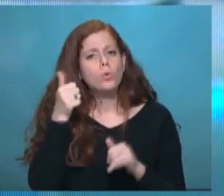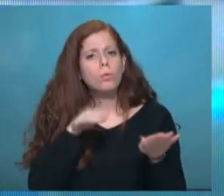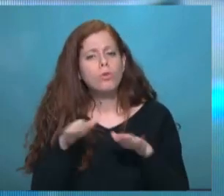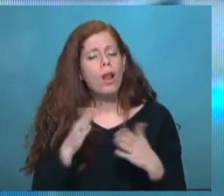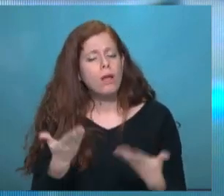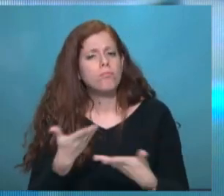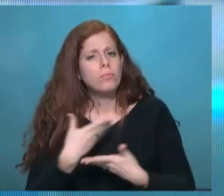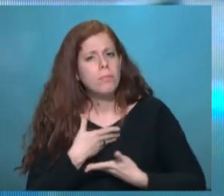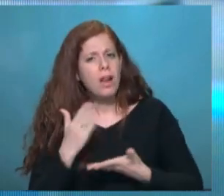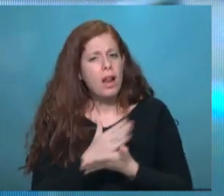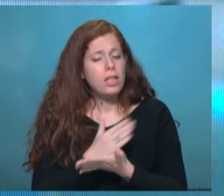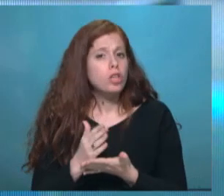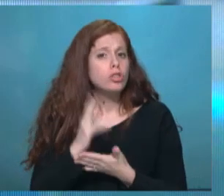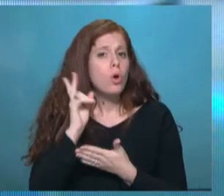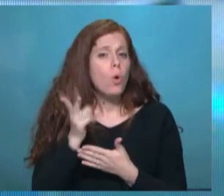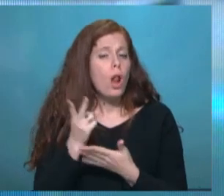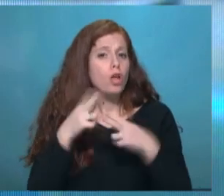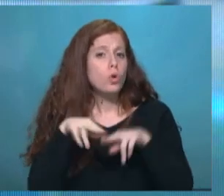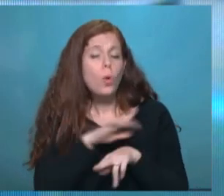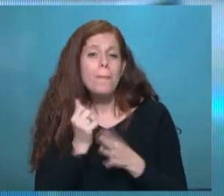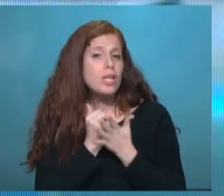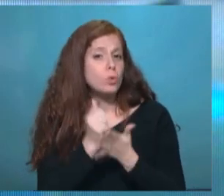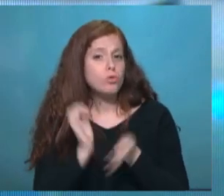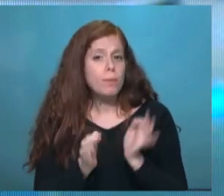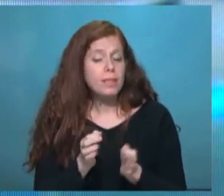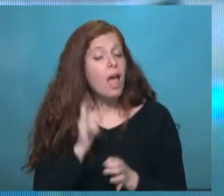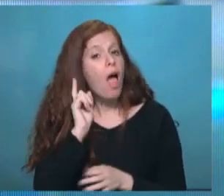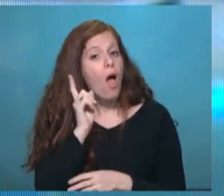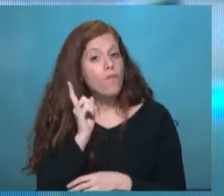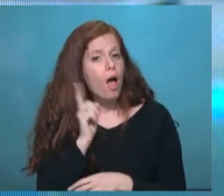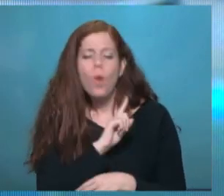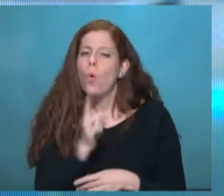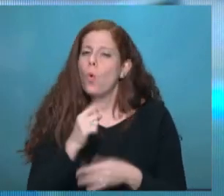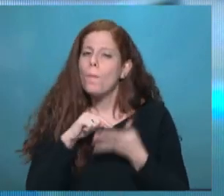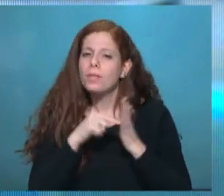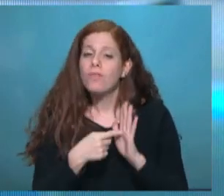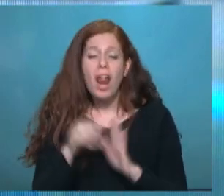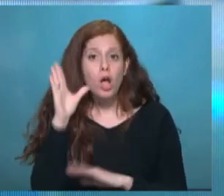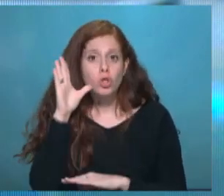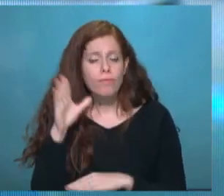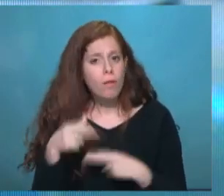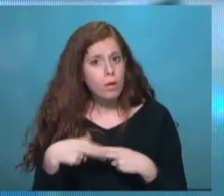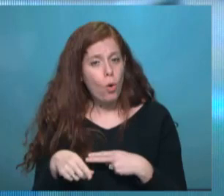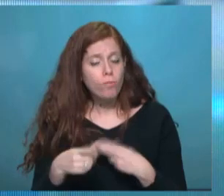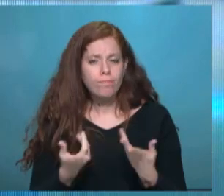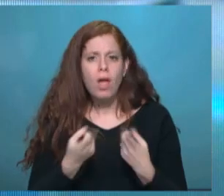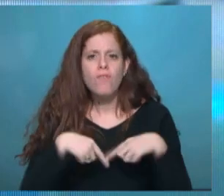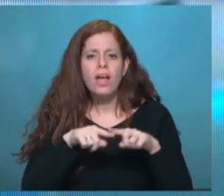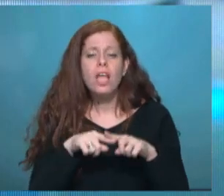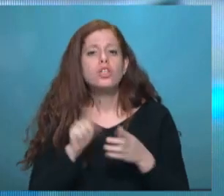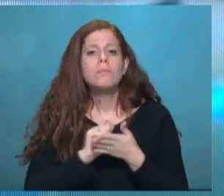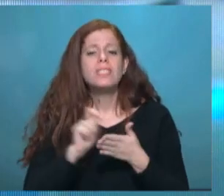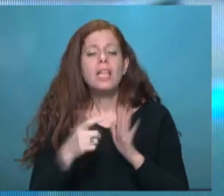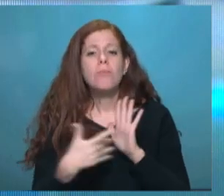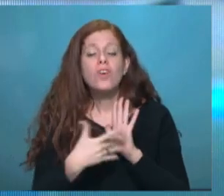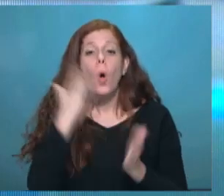בהחלטה שעלולה להותיר אותו בלי ייצוג משפטי. אבל הוא לא מתכוון לציית לה בקרוב. הוועדה של משרד המבקר קובעת